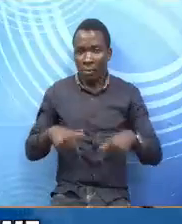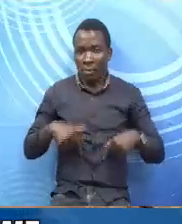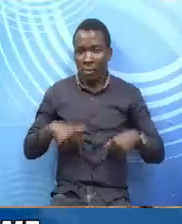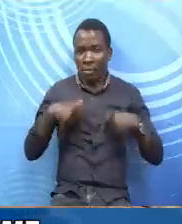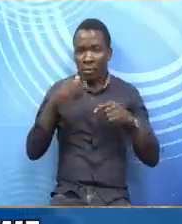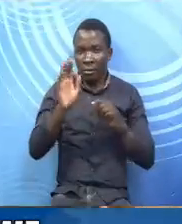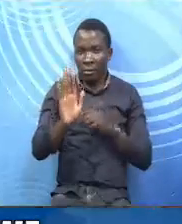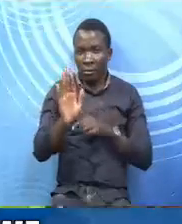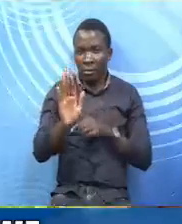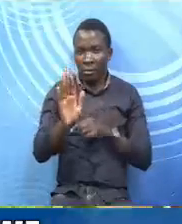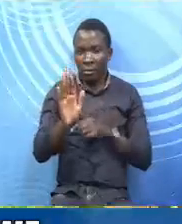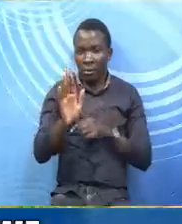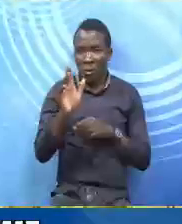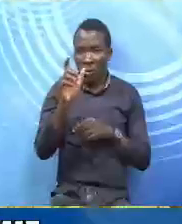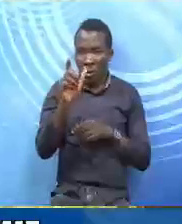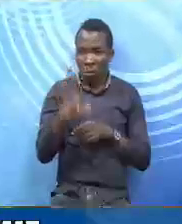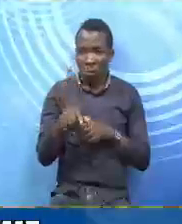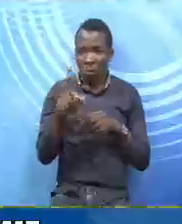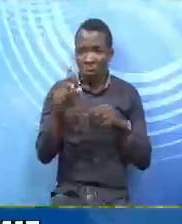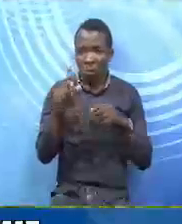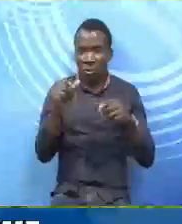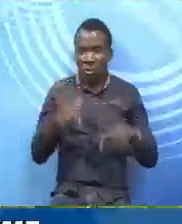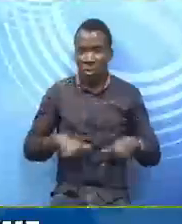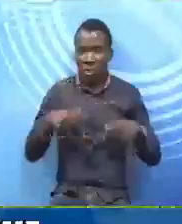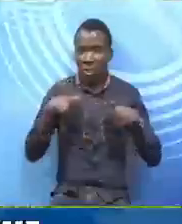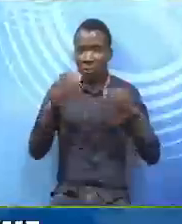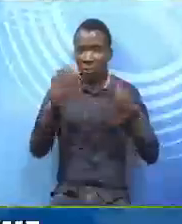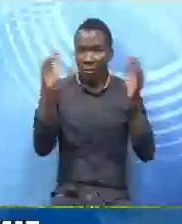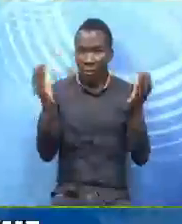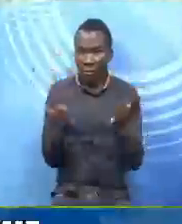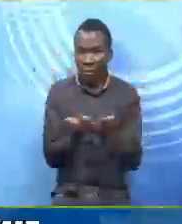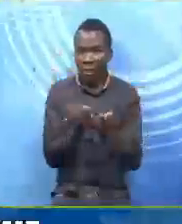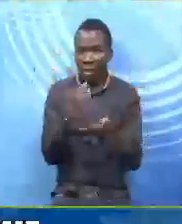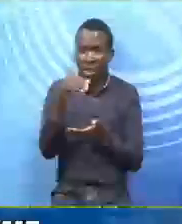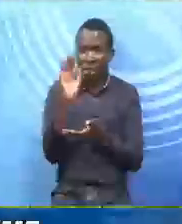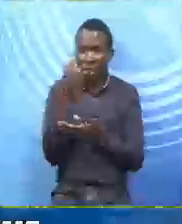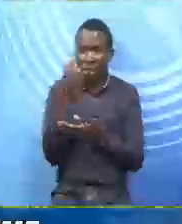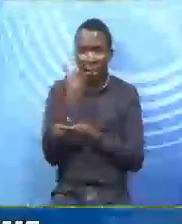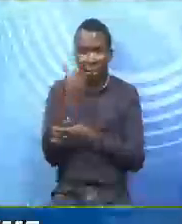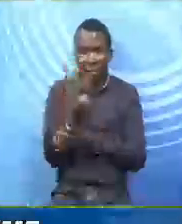ukuntu ni umuntu uri aho ngaho yiberaga muri sosiyete akenshi wabonaga yuko